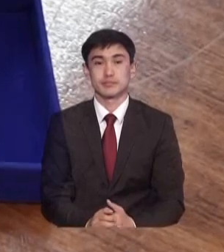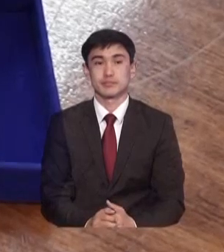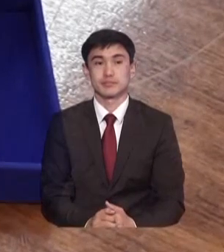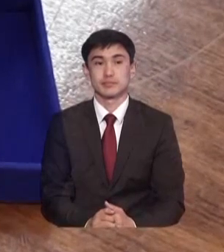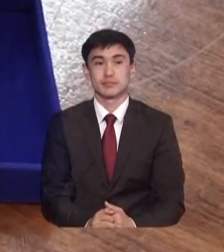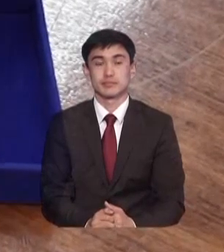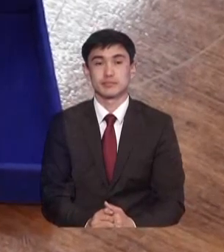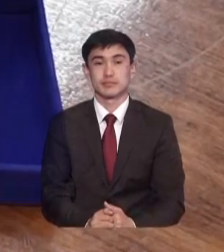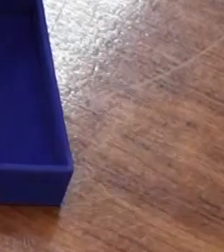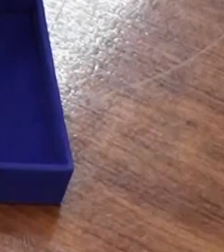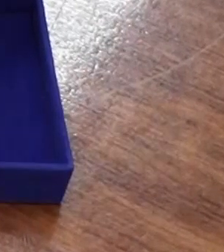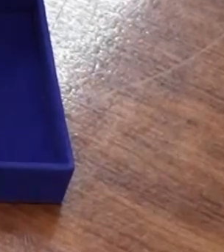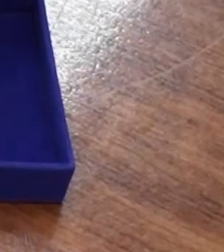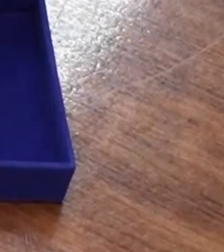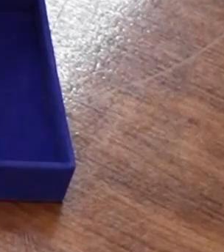телерадио, компания ЖТСУ.